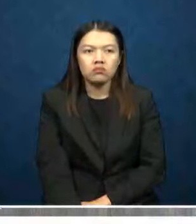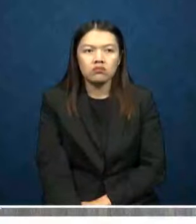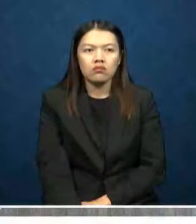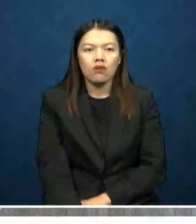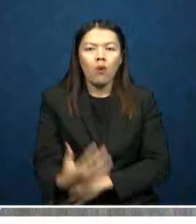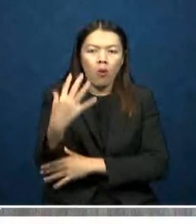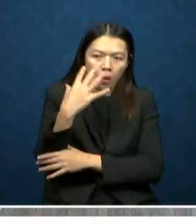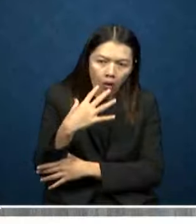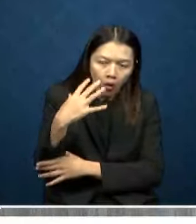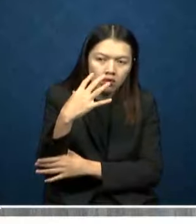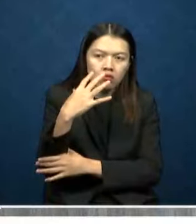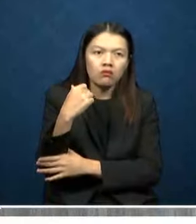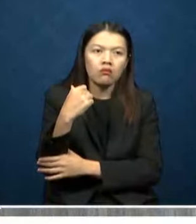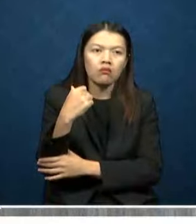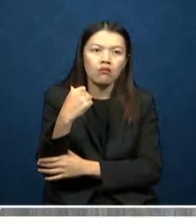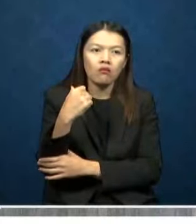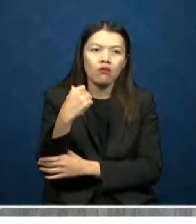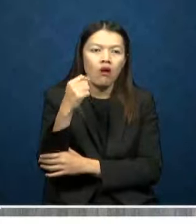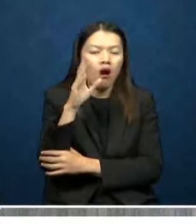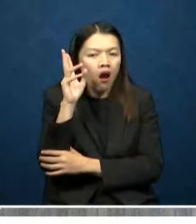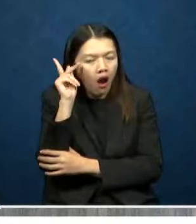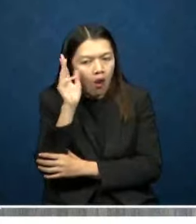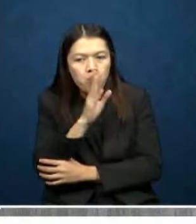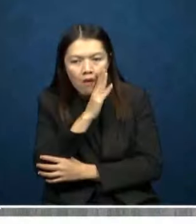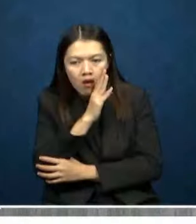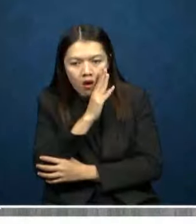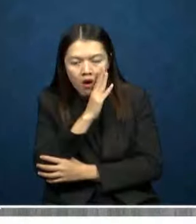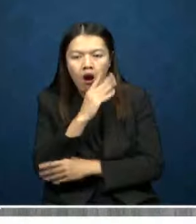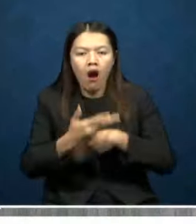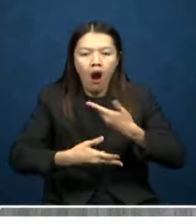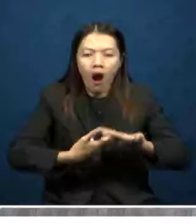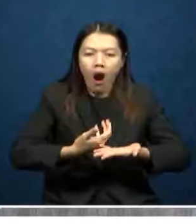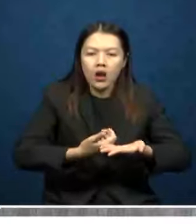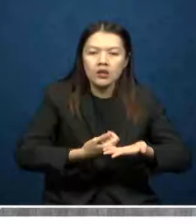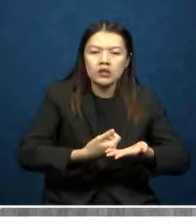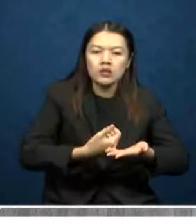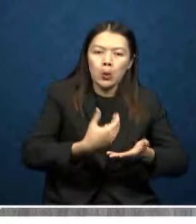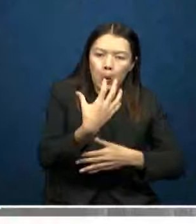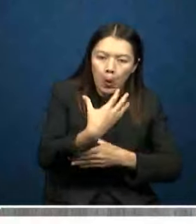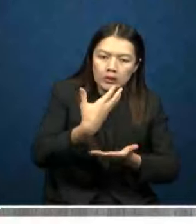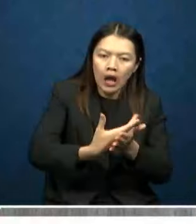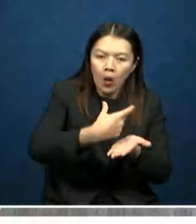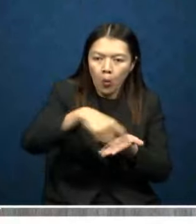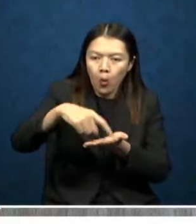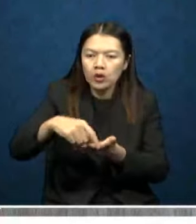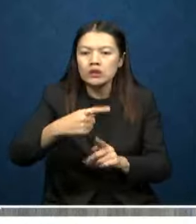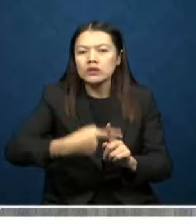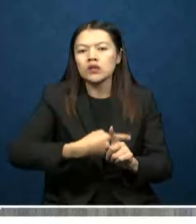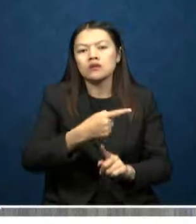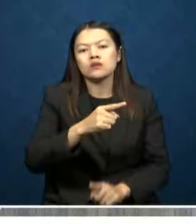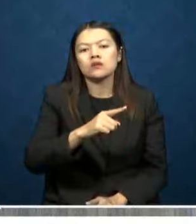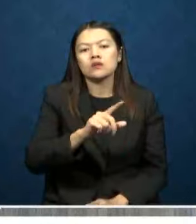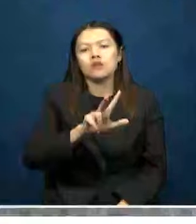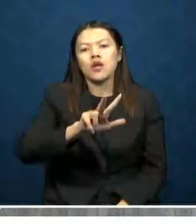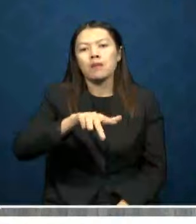ถูกหลอกข่าวปลอมค้าขายออนไลน์เดือนละ 30,000ล้านเอ